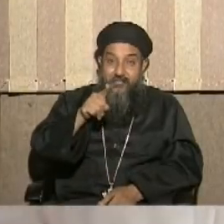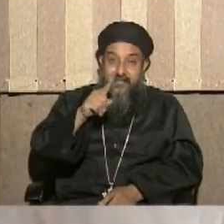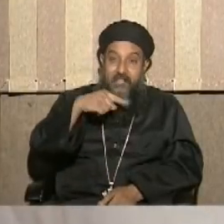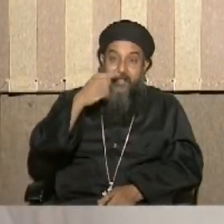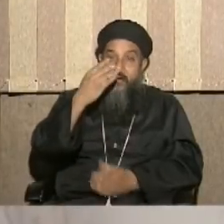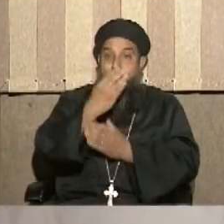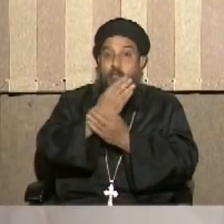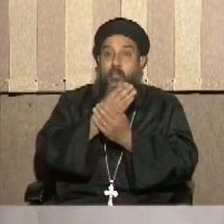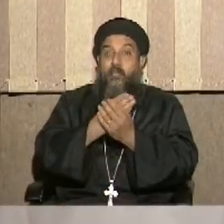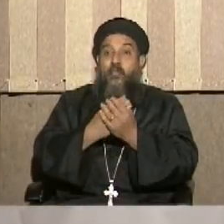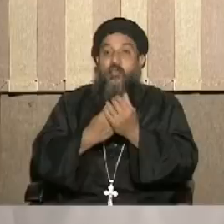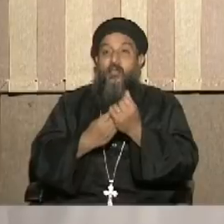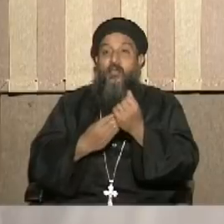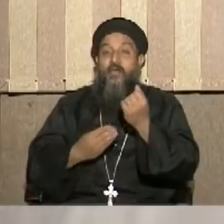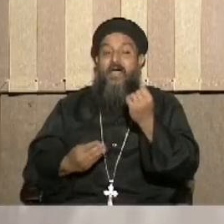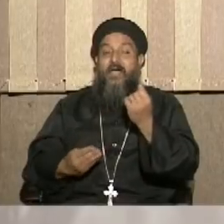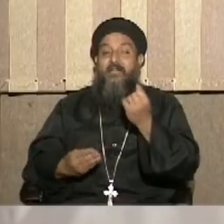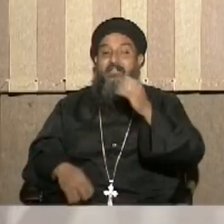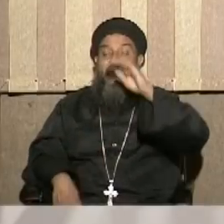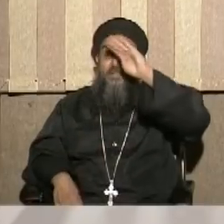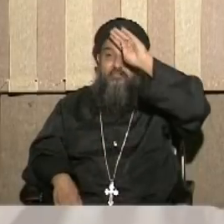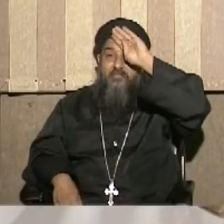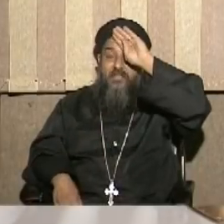أولاد الإمبراطور بقوا رهبان.